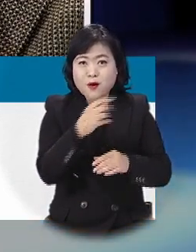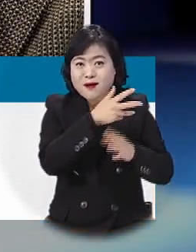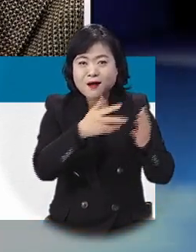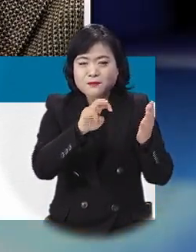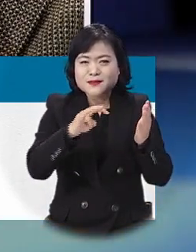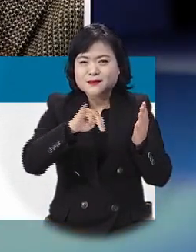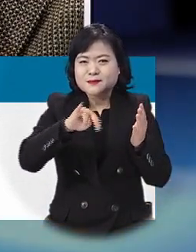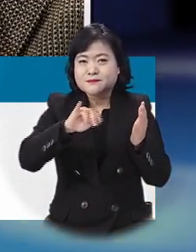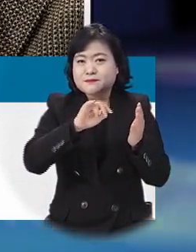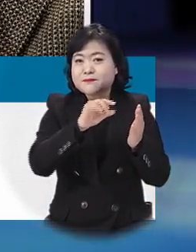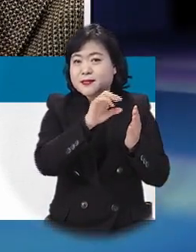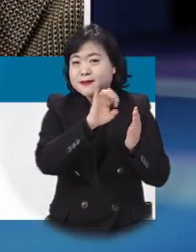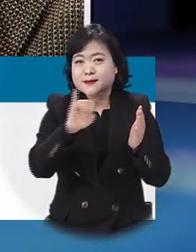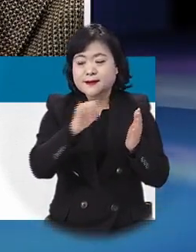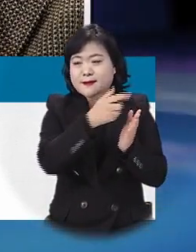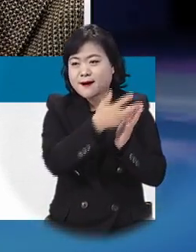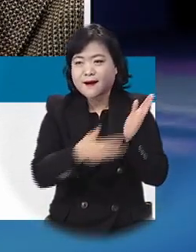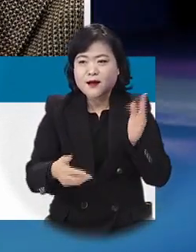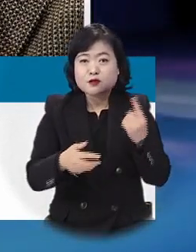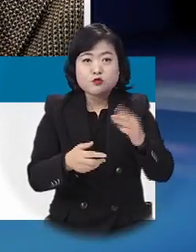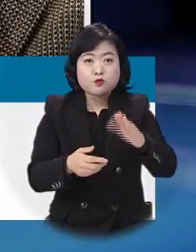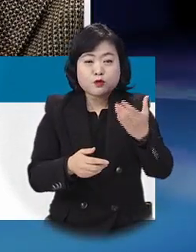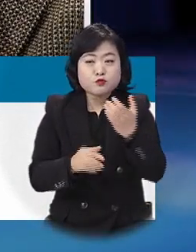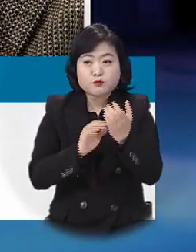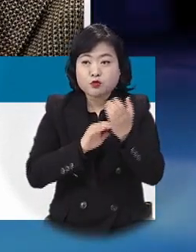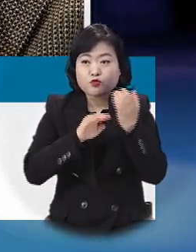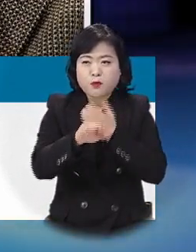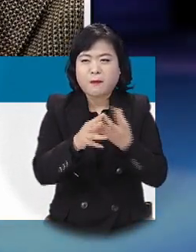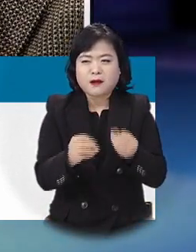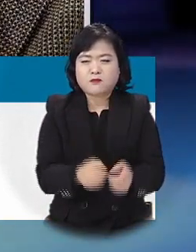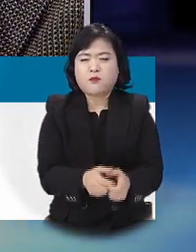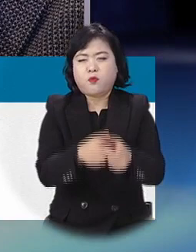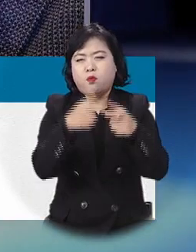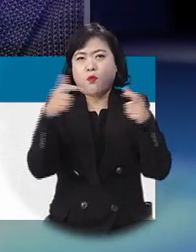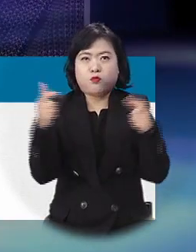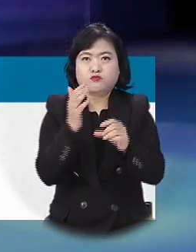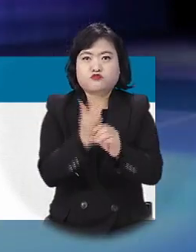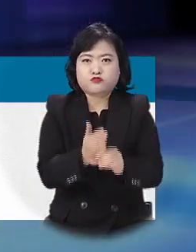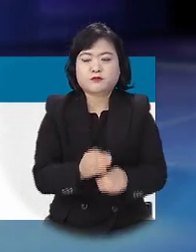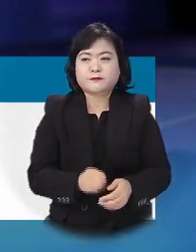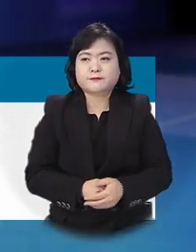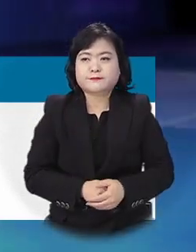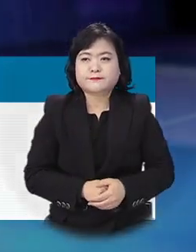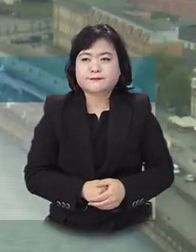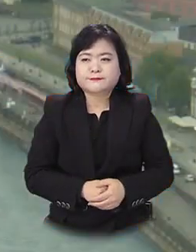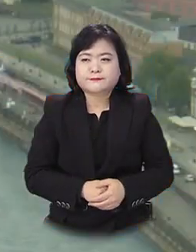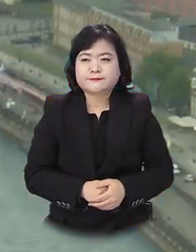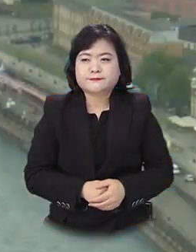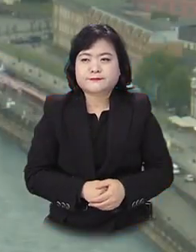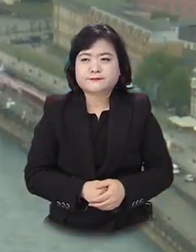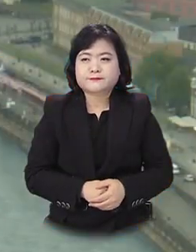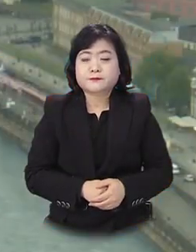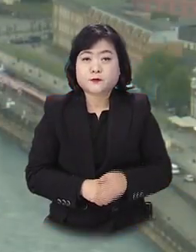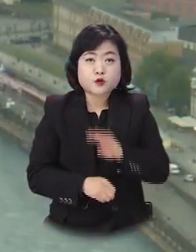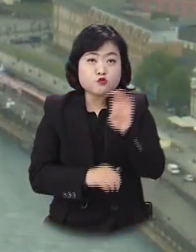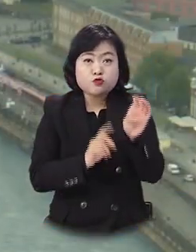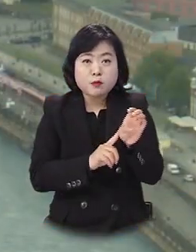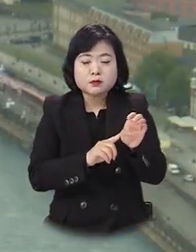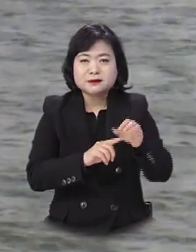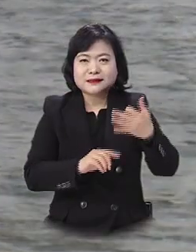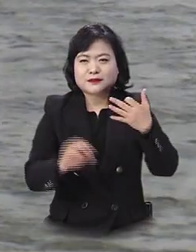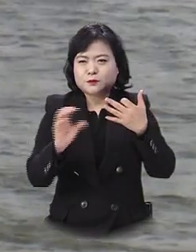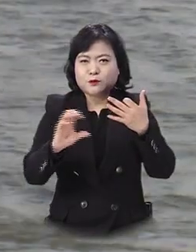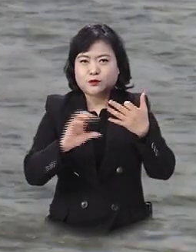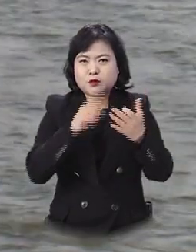부터 창 990 년들 이유를 이제 많이 4 곱하기 시작하고 있죠 유럽은 19세기부터